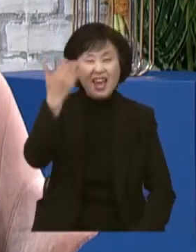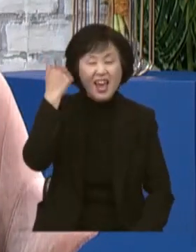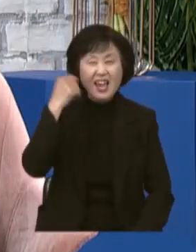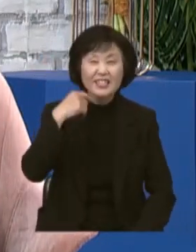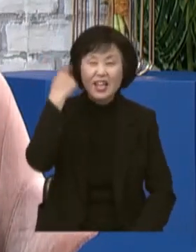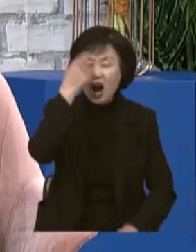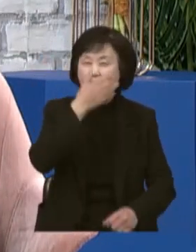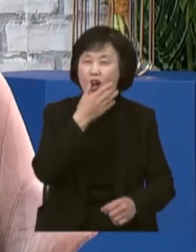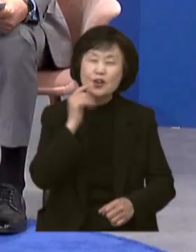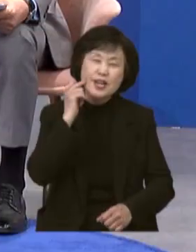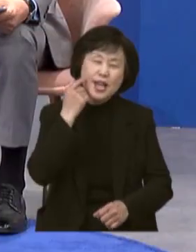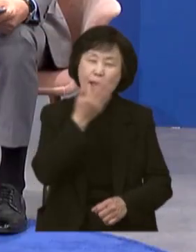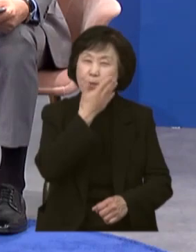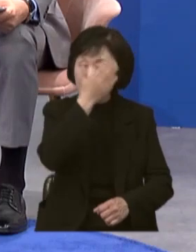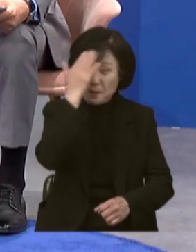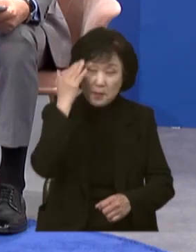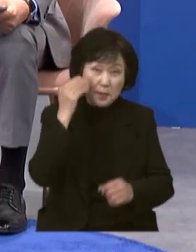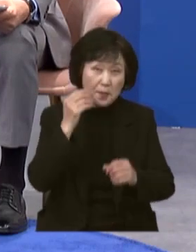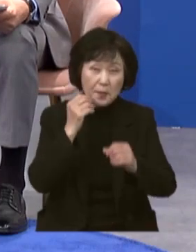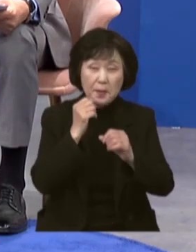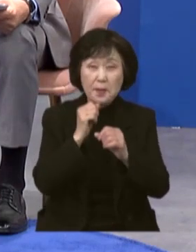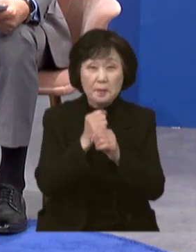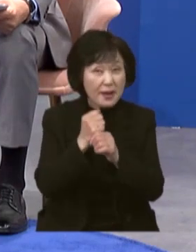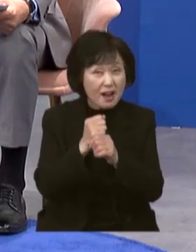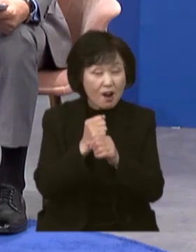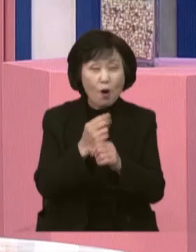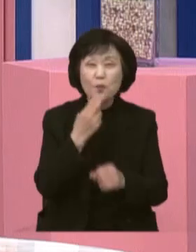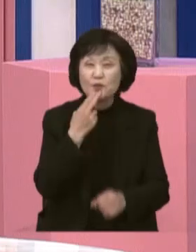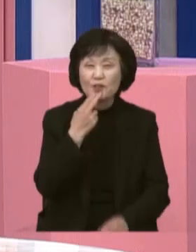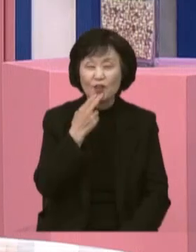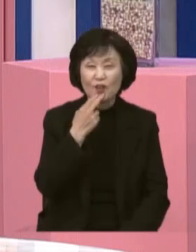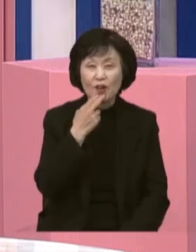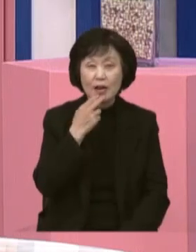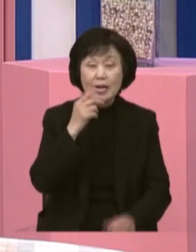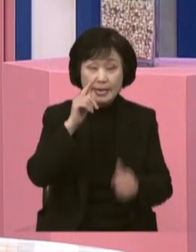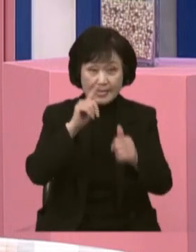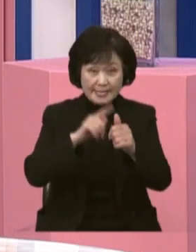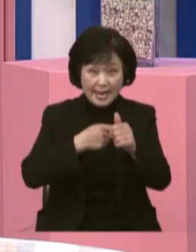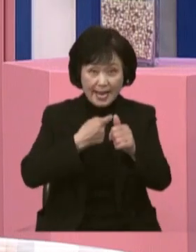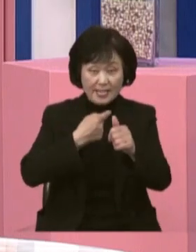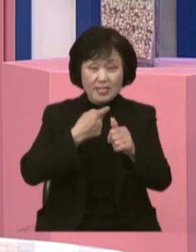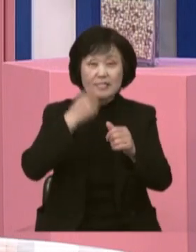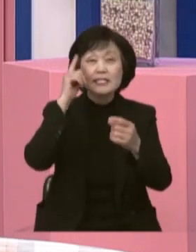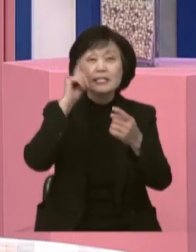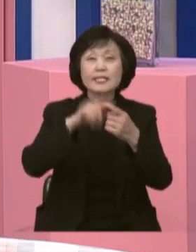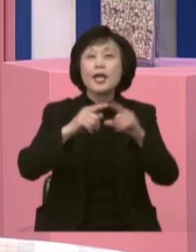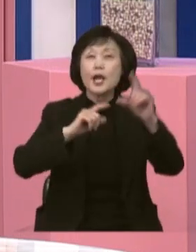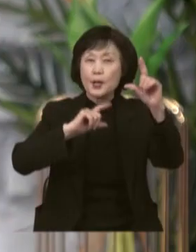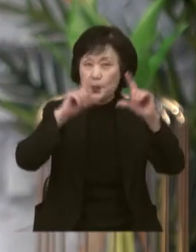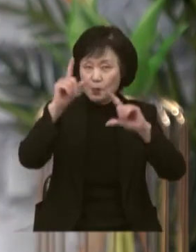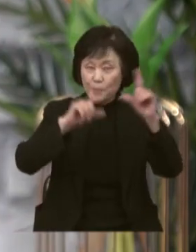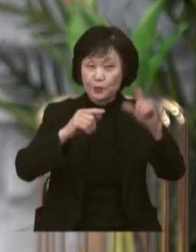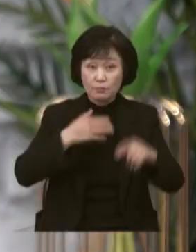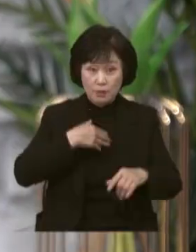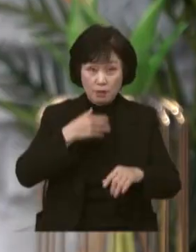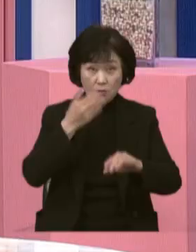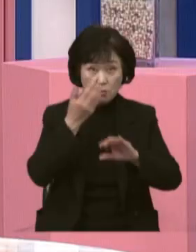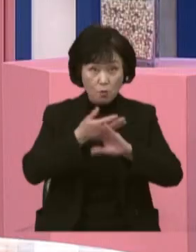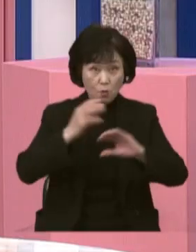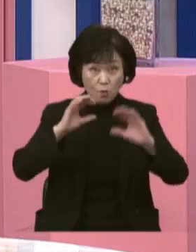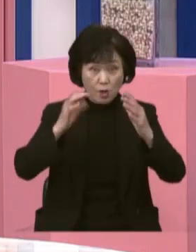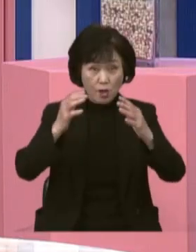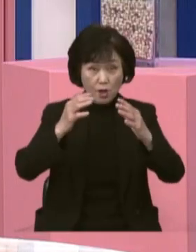이유가 따로 있으시네? 그럼요. 저 돈 많이 벌어가지고요. 이웃을 돕고 싶었어요. 어렸을 때부터?